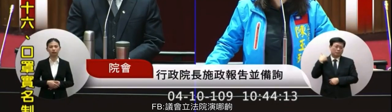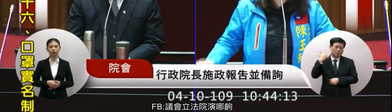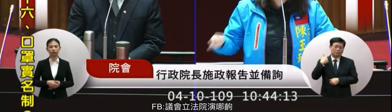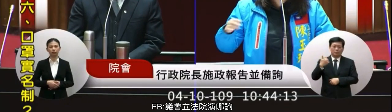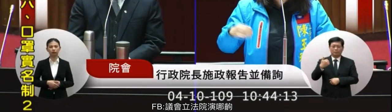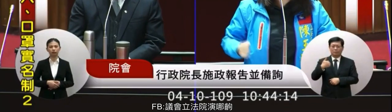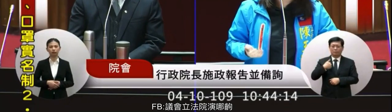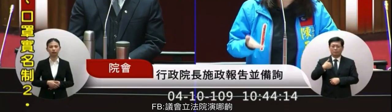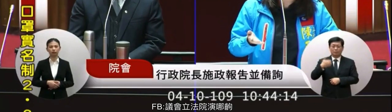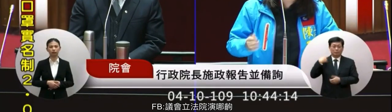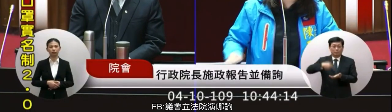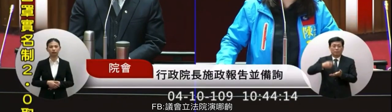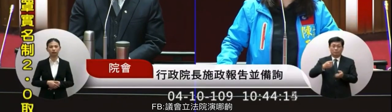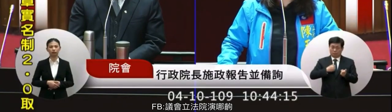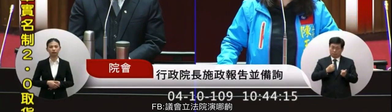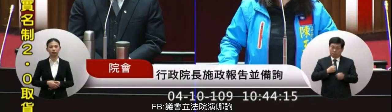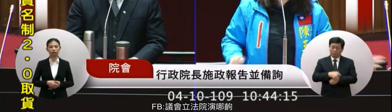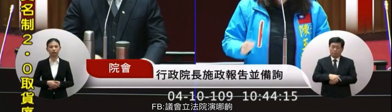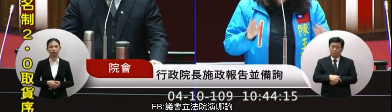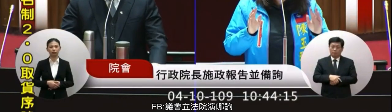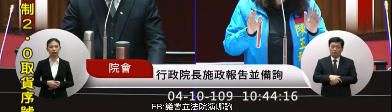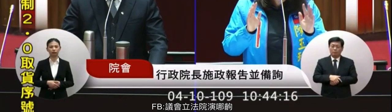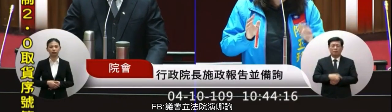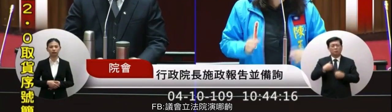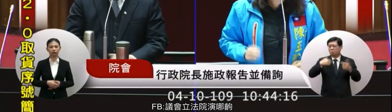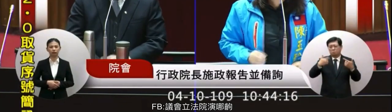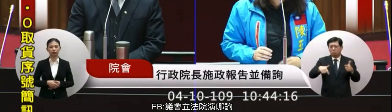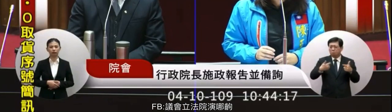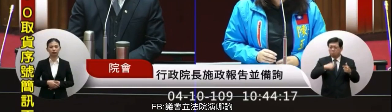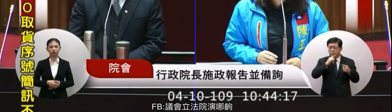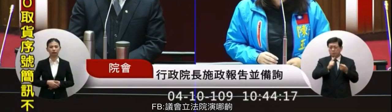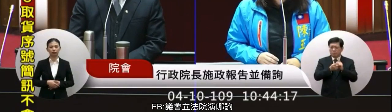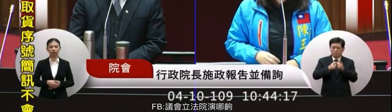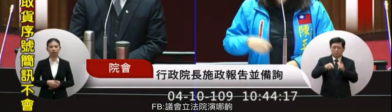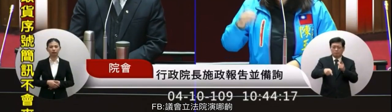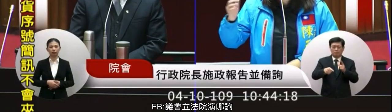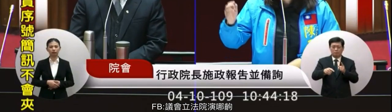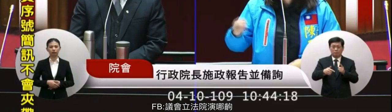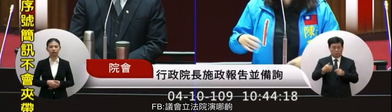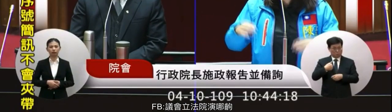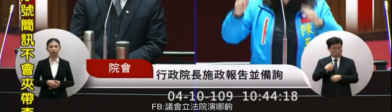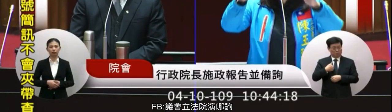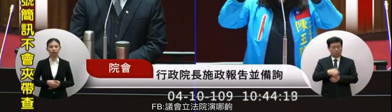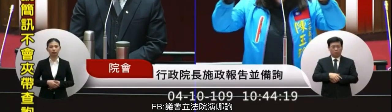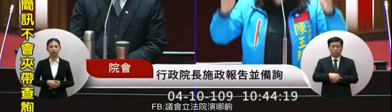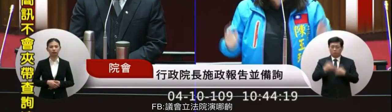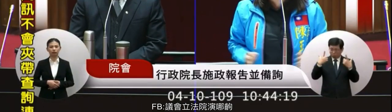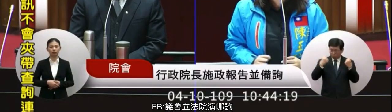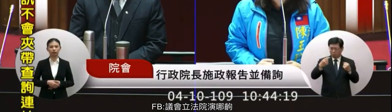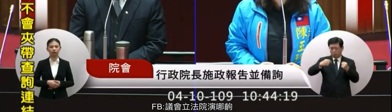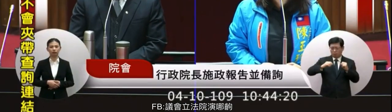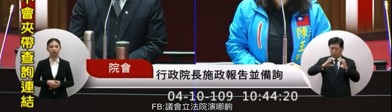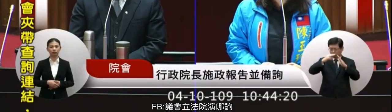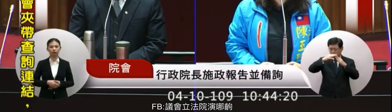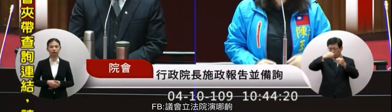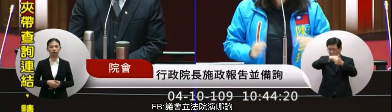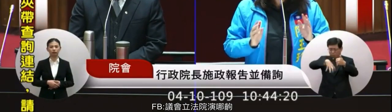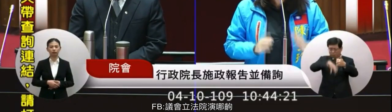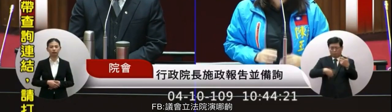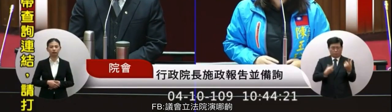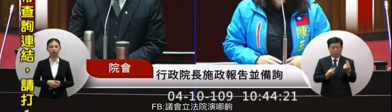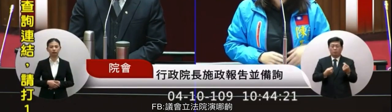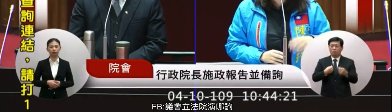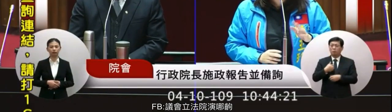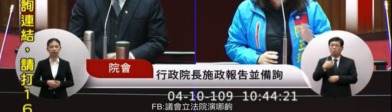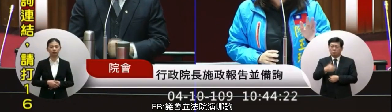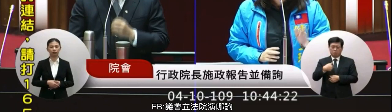回在这个理解吗？就说我并不是要强调说，我们因为我们同在一个国家下哈，我不是